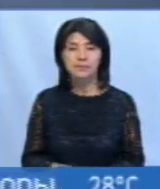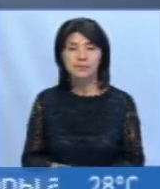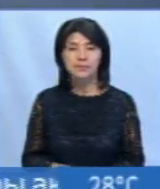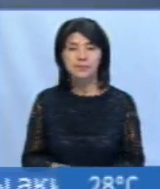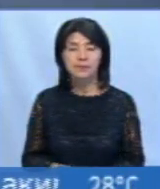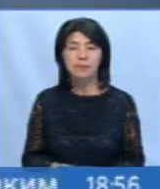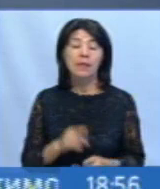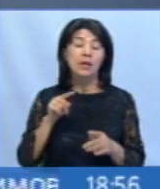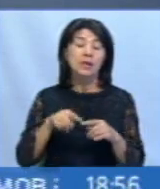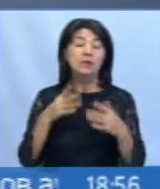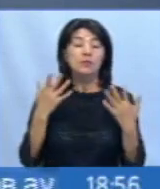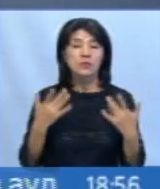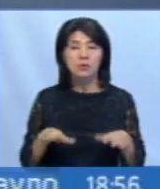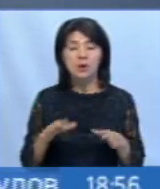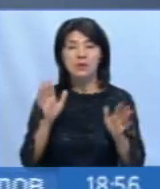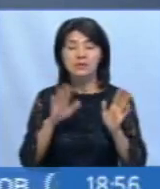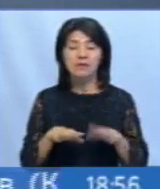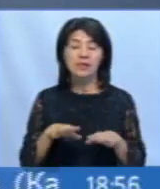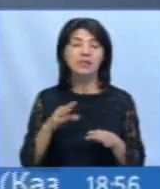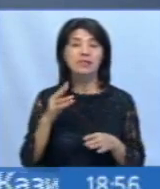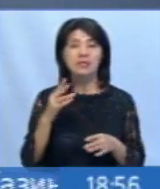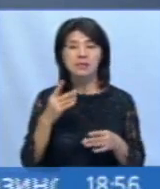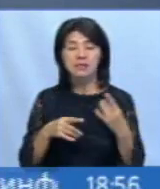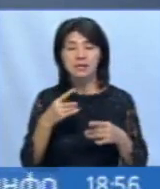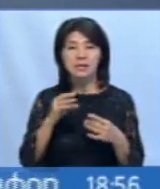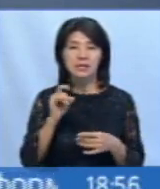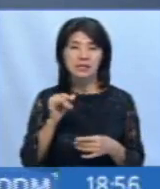И к этому часу пока все. Оставайтесь на телеканале ЕРТС.